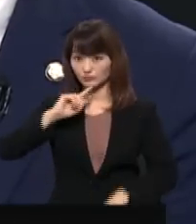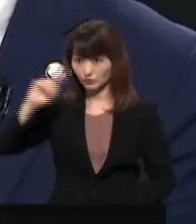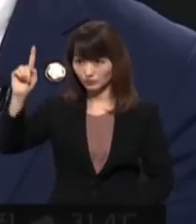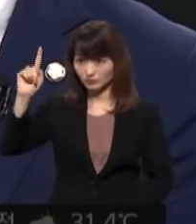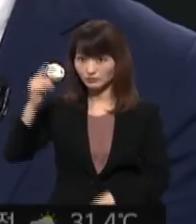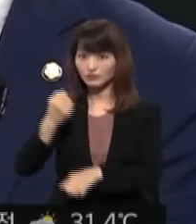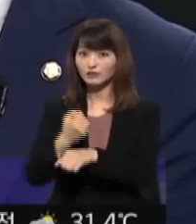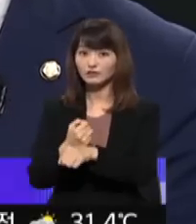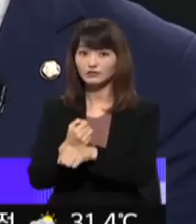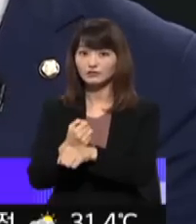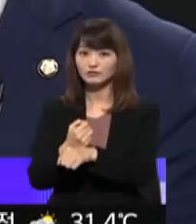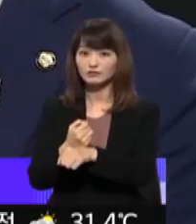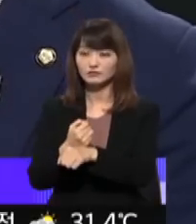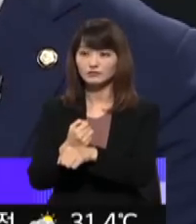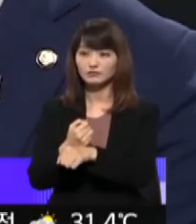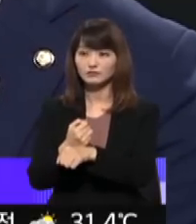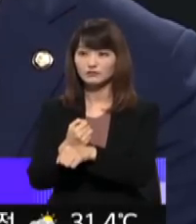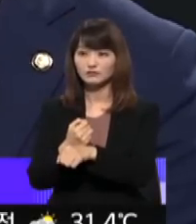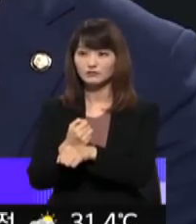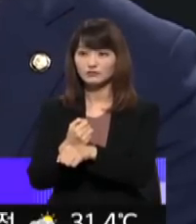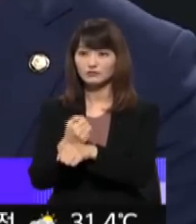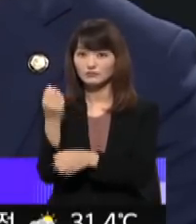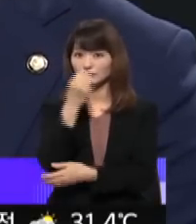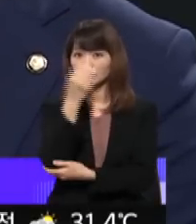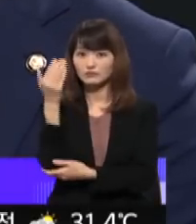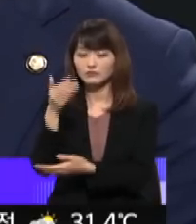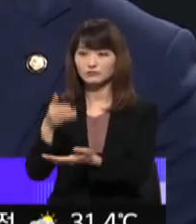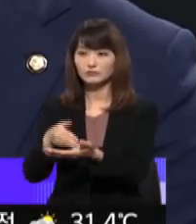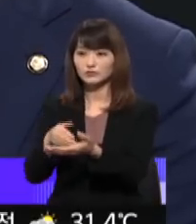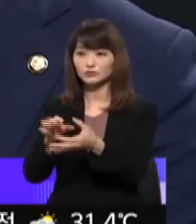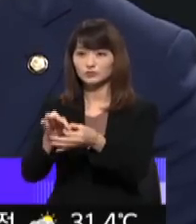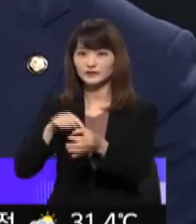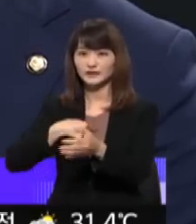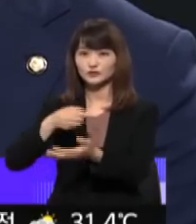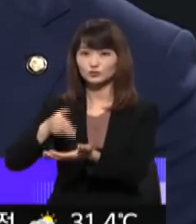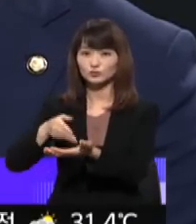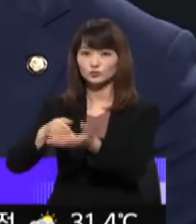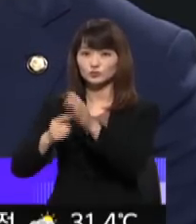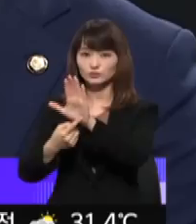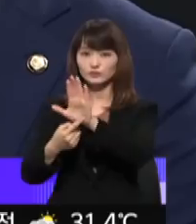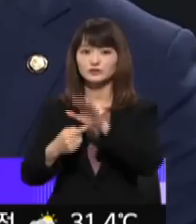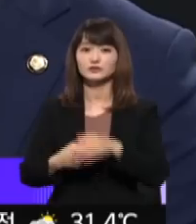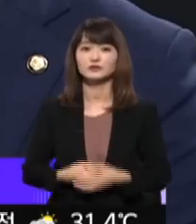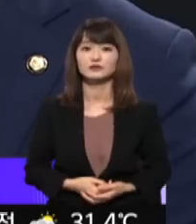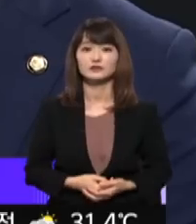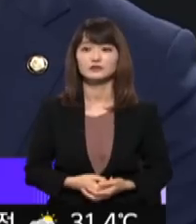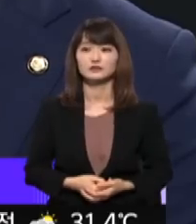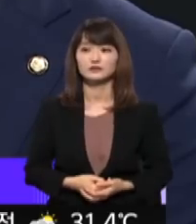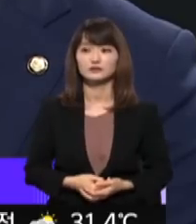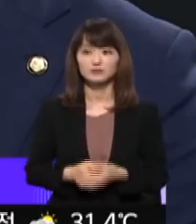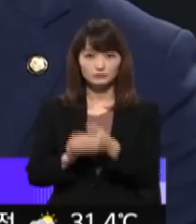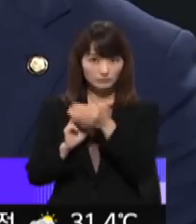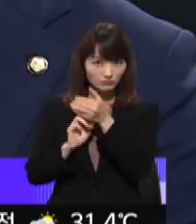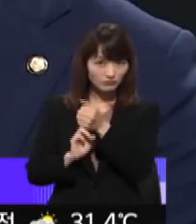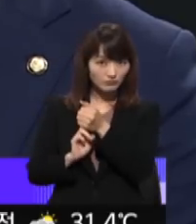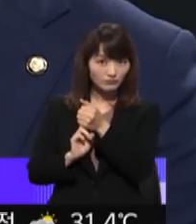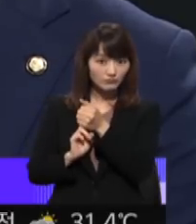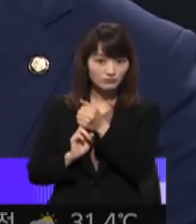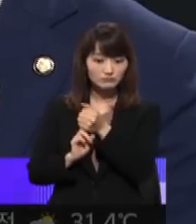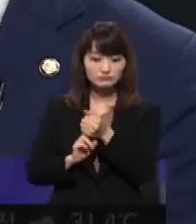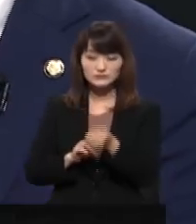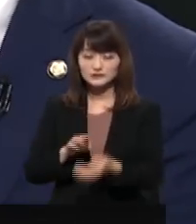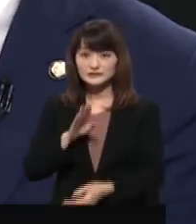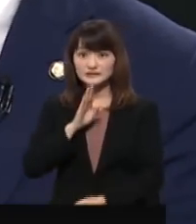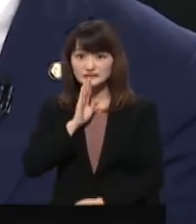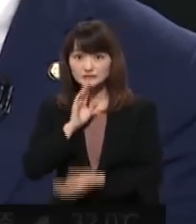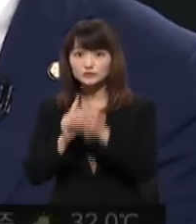했다 고소를 할거다라는 것이 언론보도를 통해서 단독보도로 나간 거였거든요 그러니까 말하자면 그것을 감추려고 했는지 아니면 대놓고